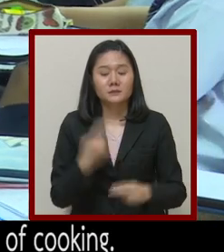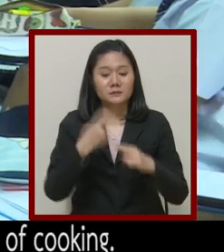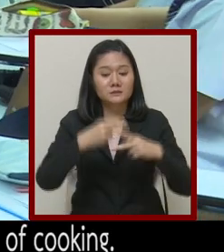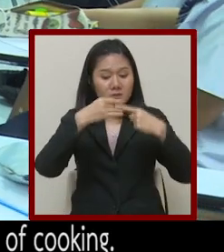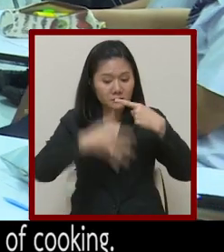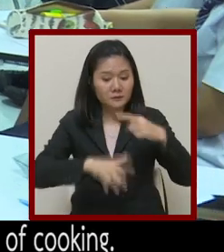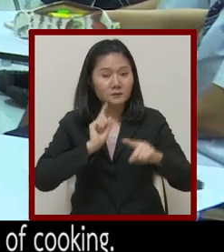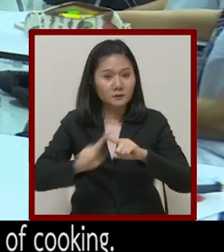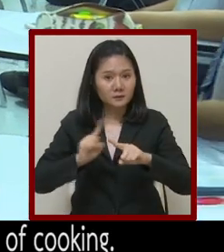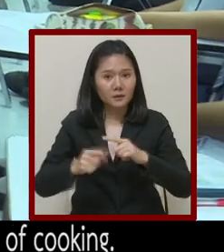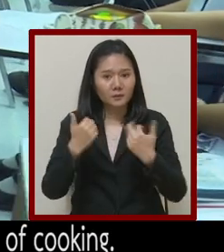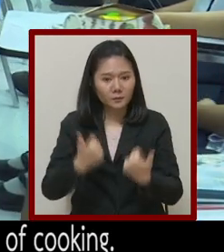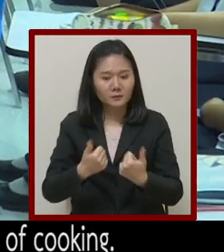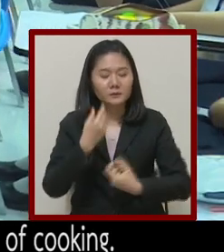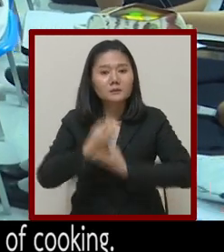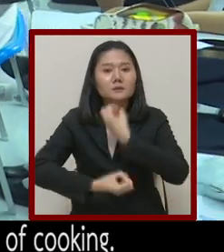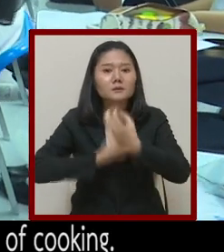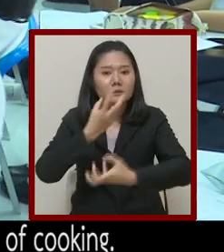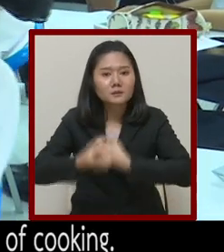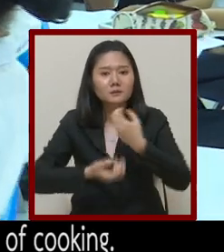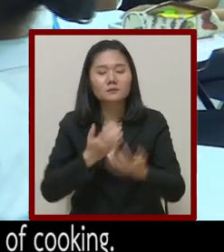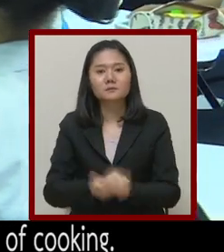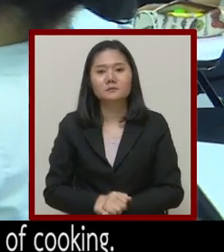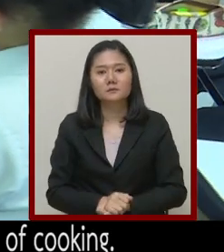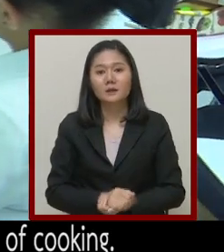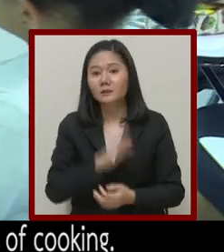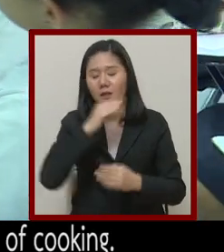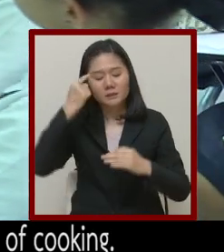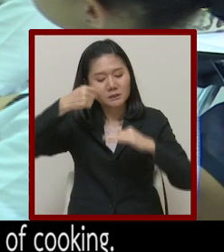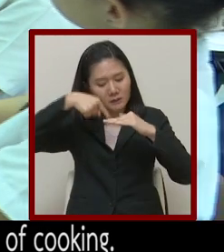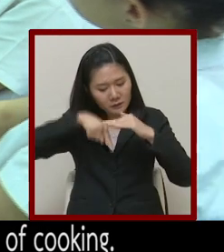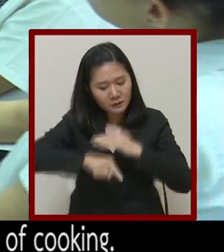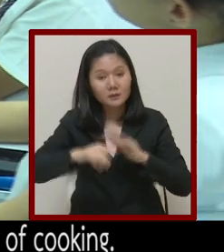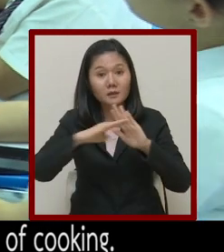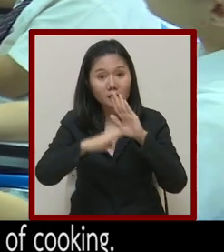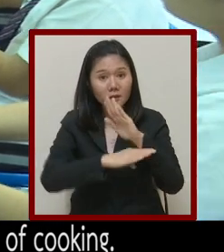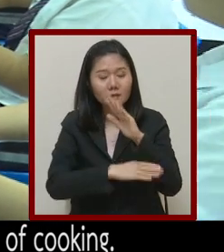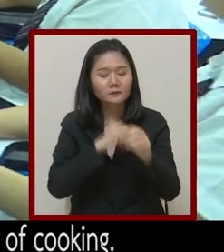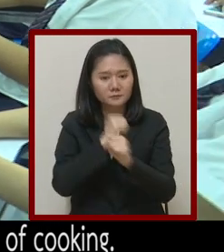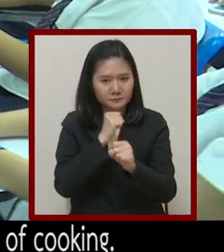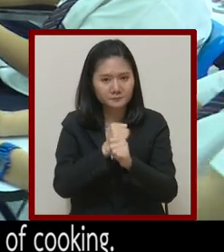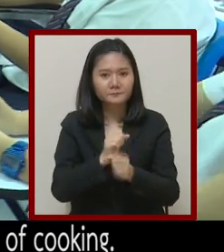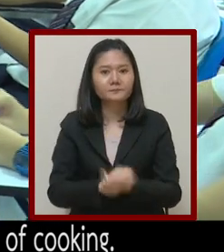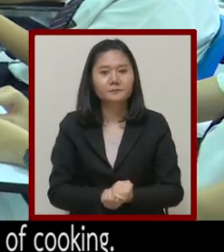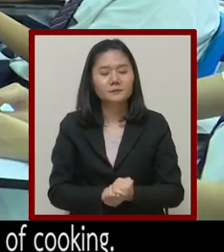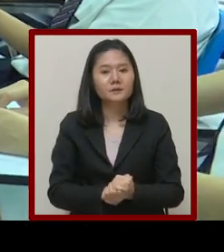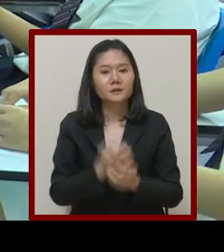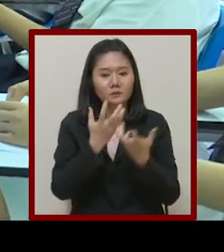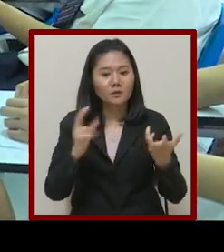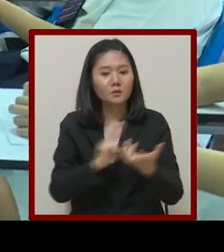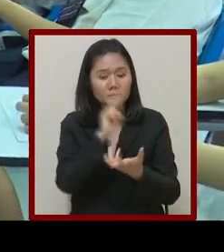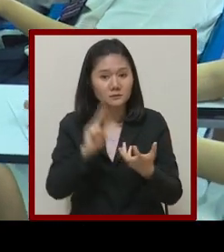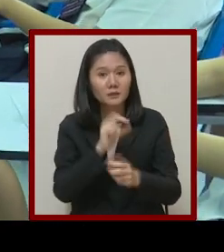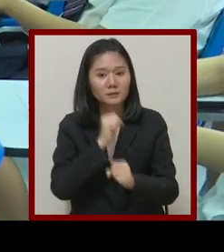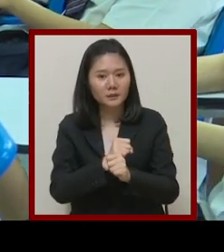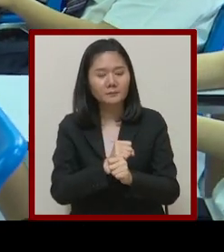ชื่ออาหารเหล่านี้เนี่ยไปถ่ายทอดแล้วก็ถ้าลงลึกไปกว่านั้นก็คือกระบวนการในการทำหรือการใช้วัตถุดิบม